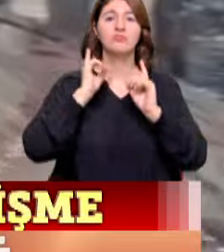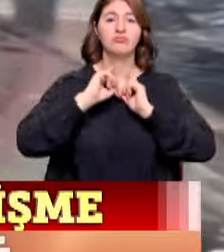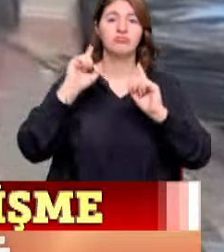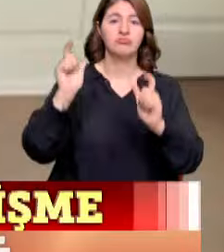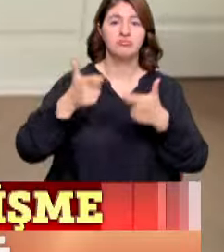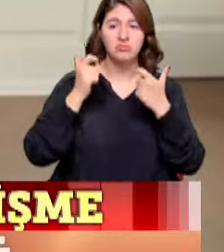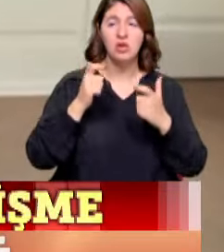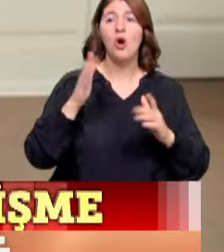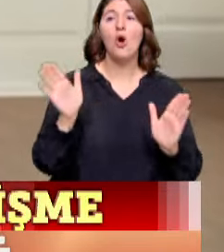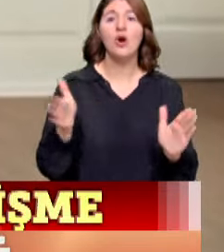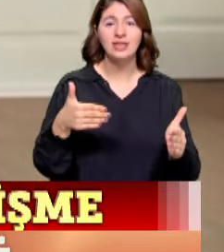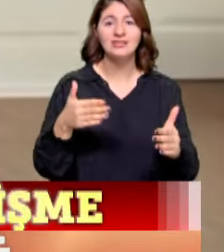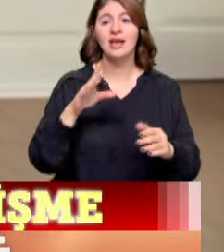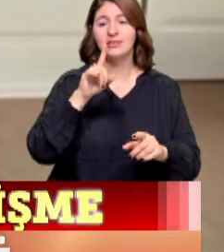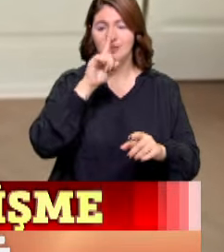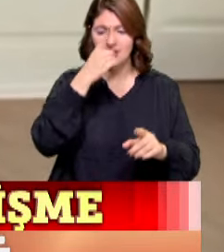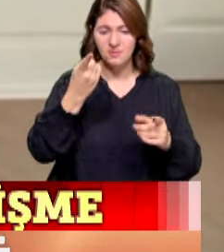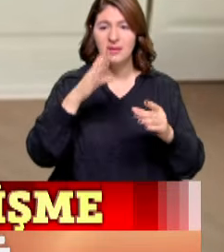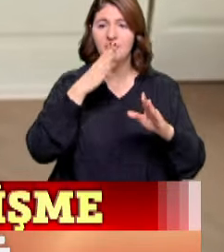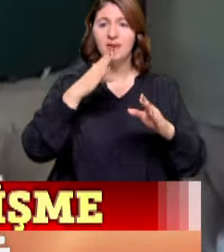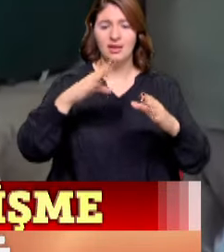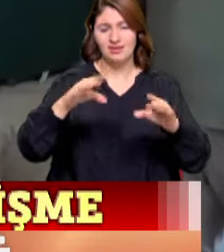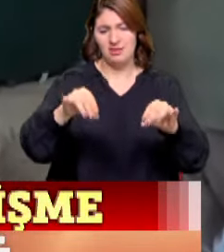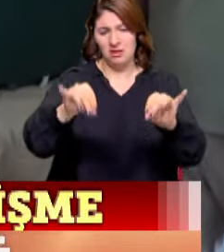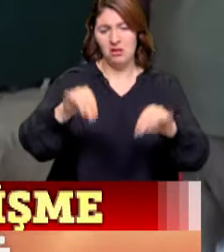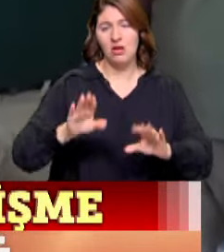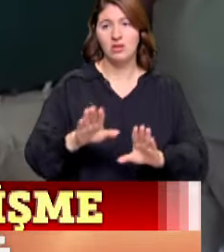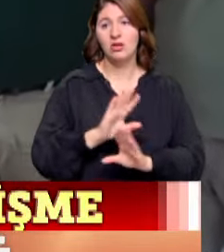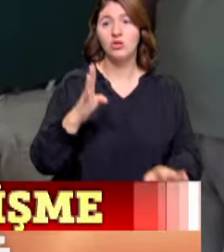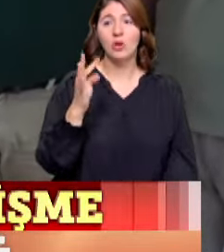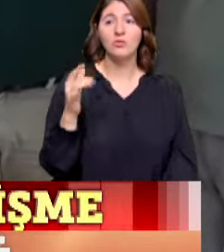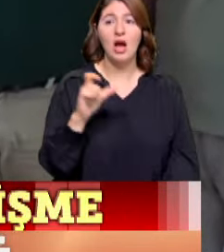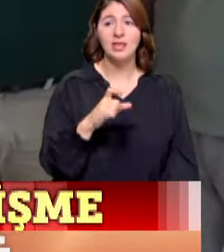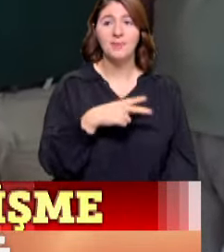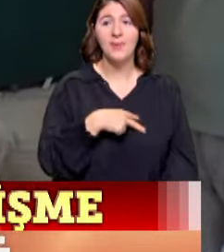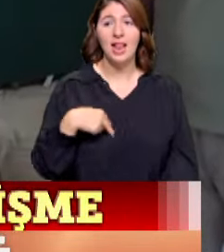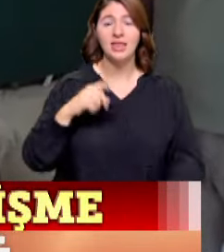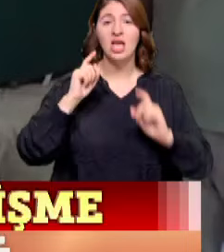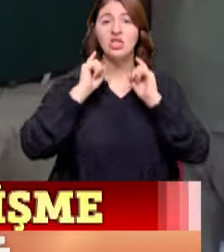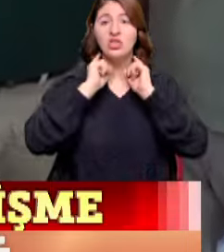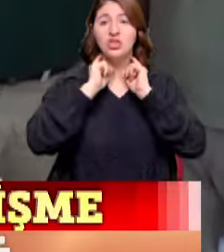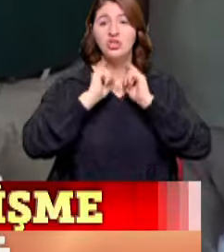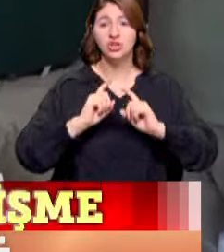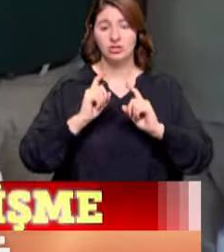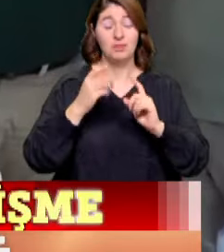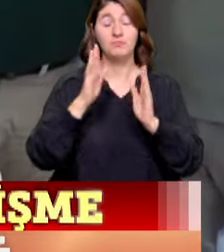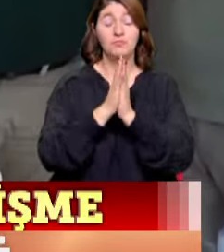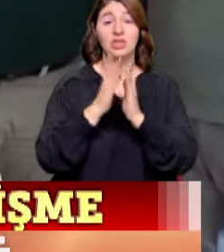haczedildi. Başkan odasında yerde bir kilimle kaldı. 4,5 aylık belediye icraatı